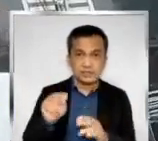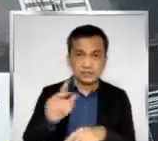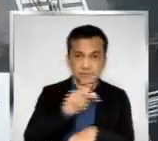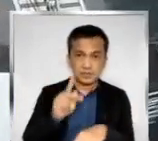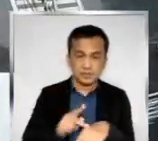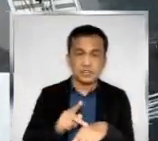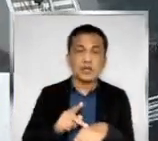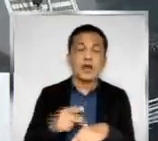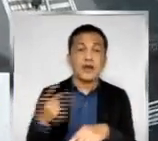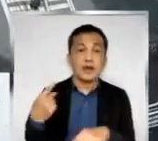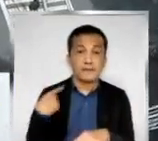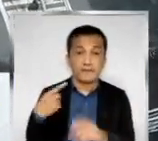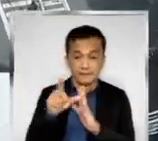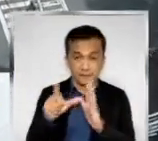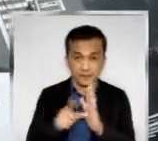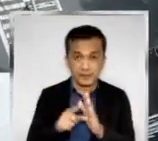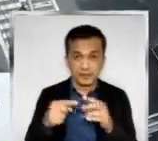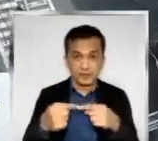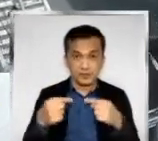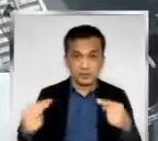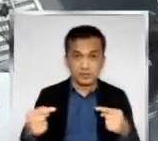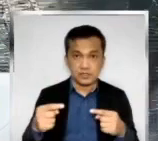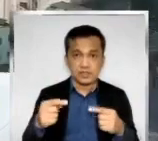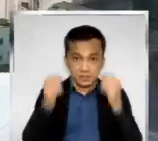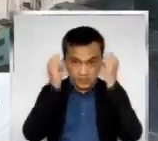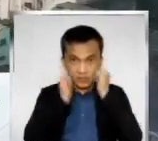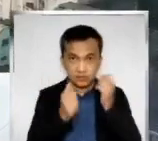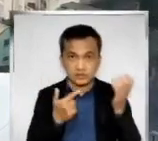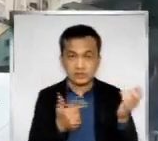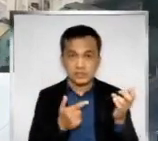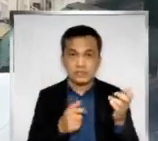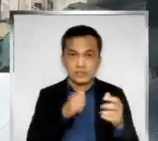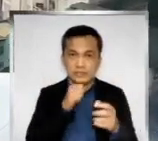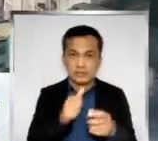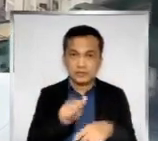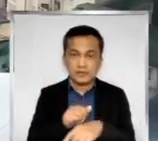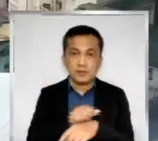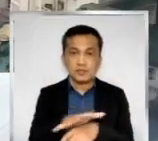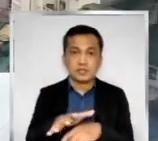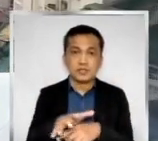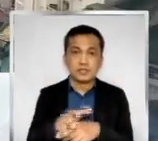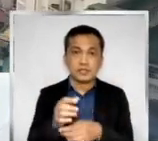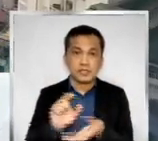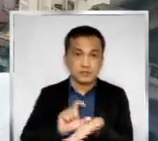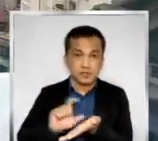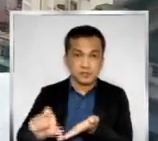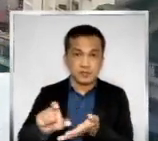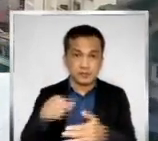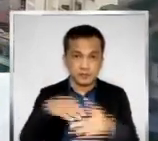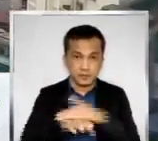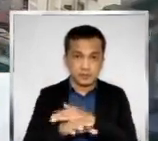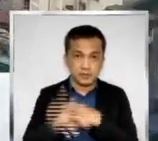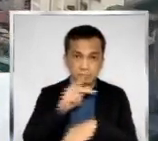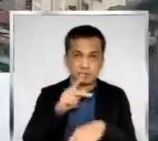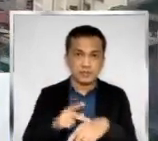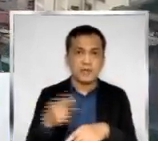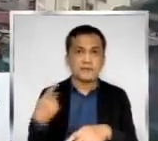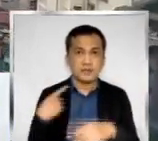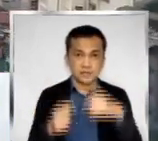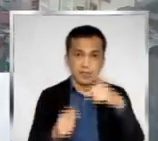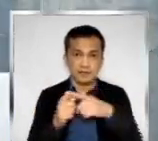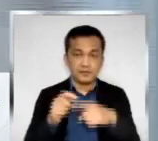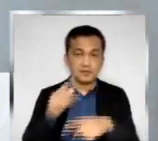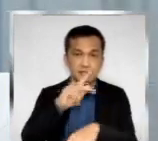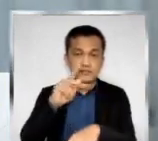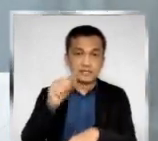hindi maapektuhan ang mga investment na papasok sa bansa, lalo pat nasa top 10 daw ang Pilipinas sa 2020 Global Terrorism